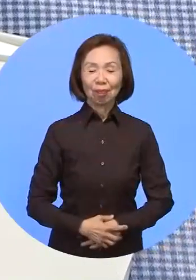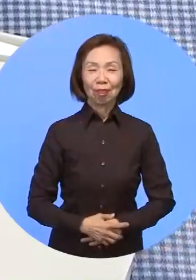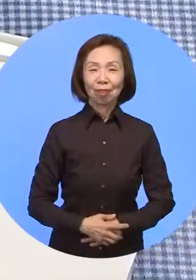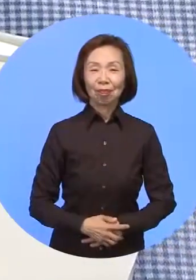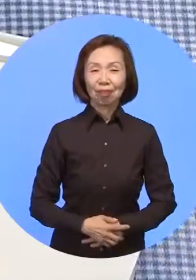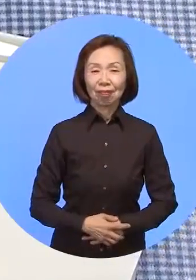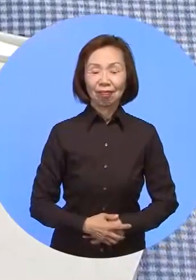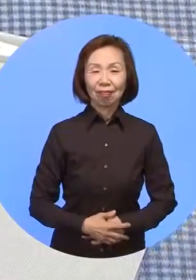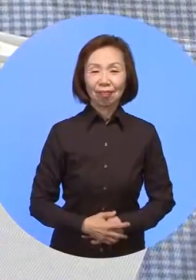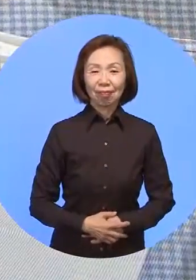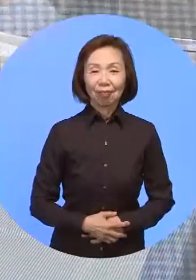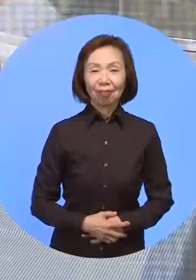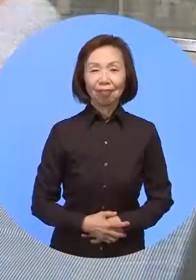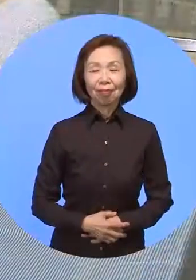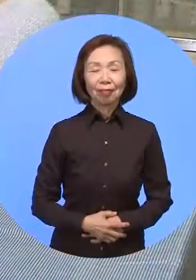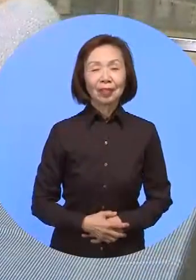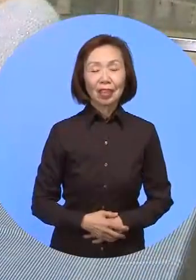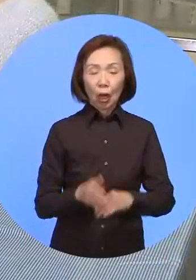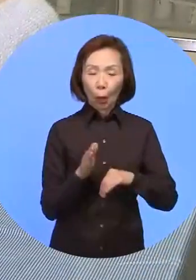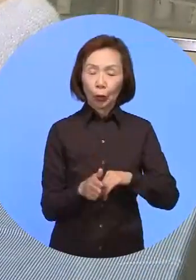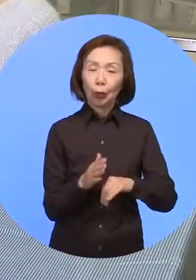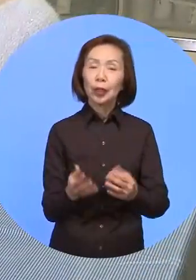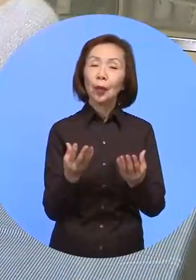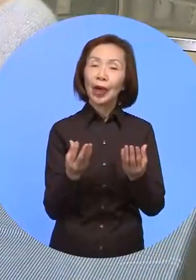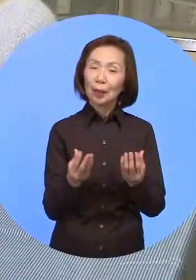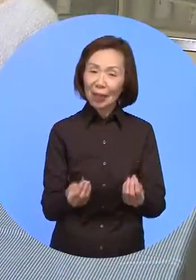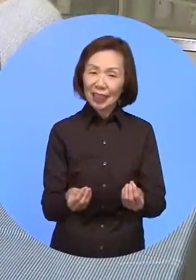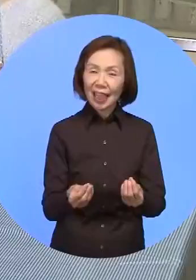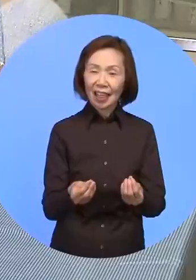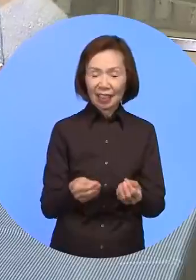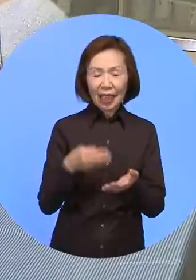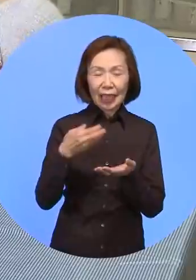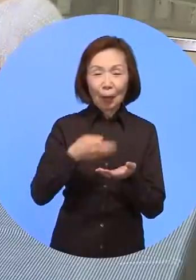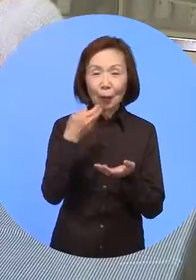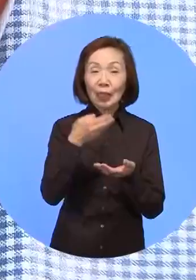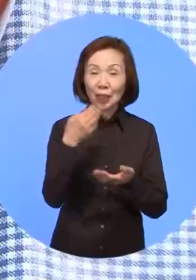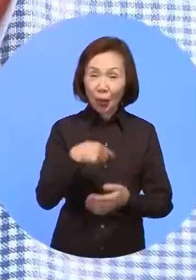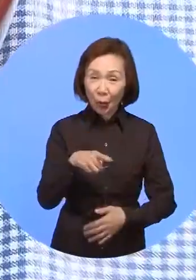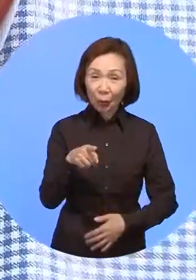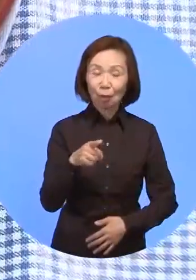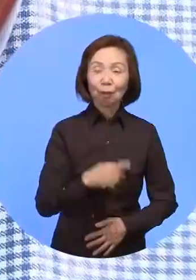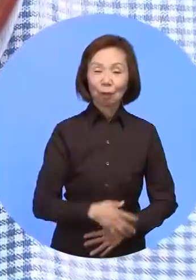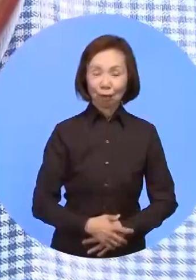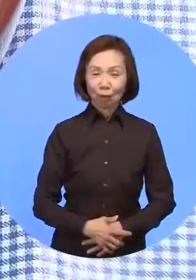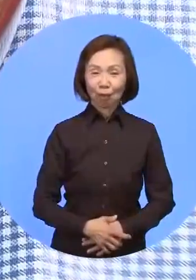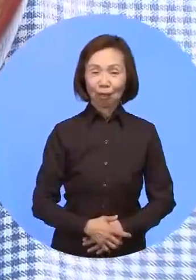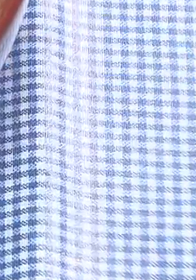はい、出来上がりましたので早速いただきましょうか。 はい、いただきます。